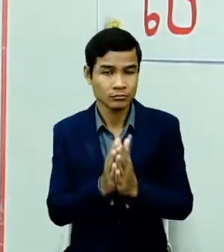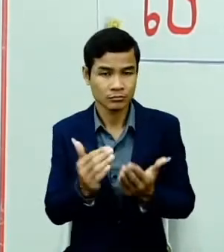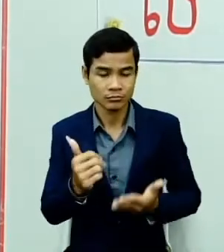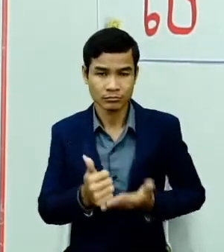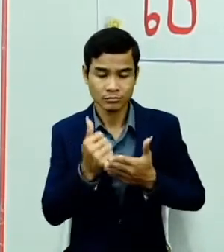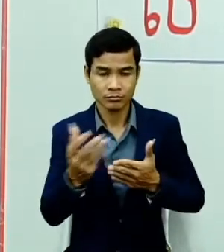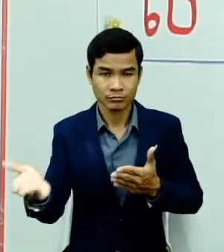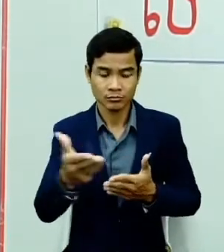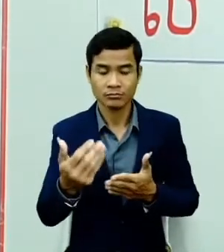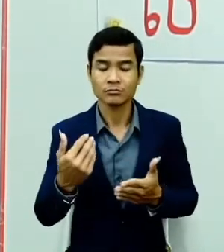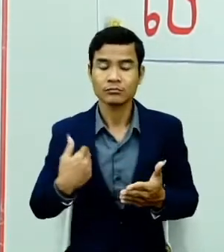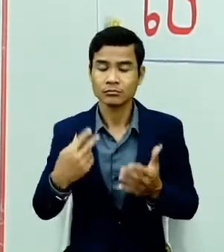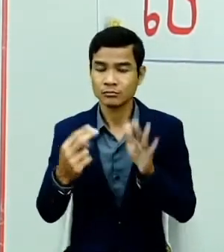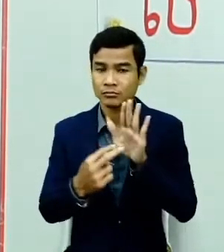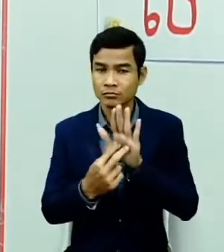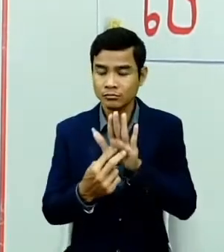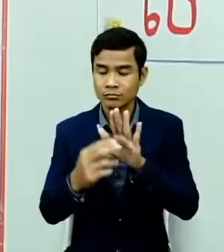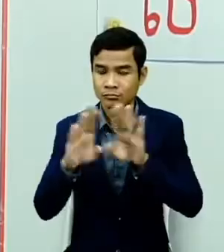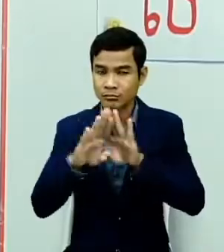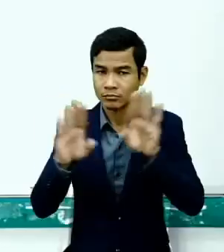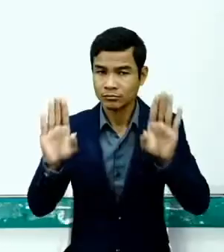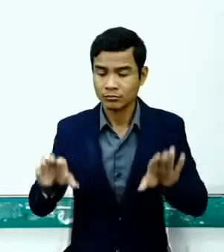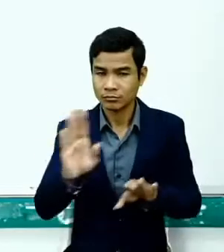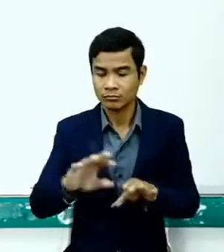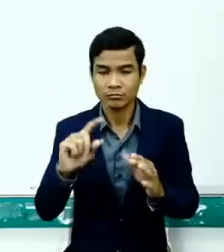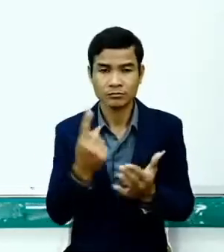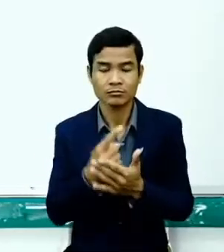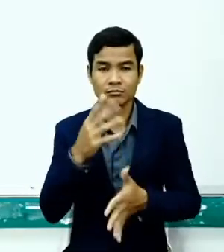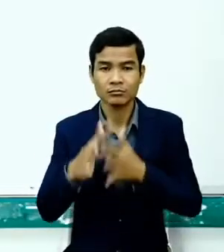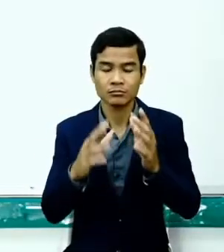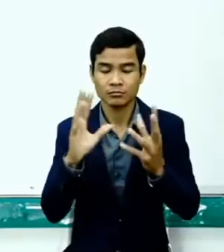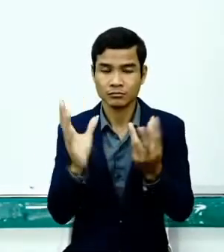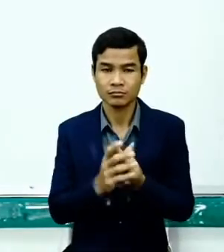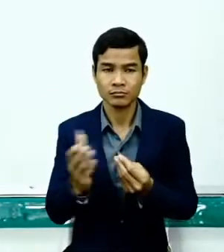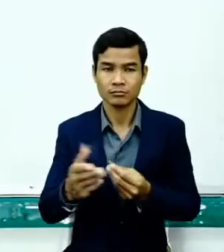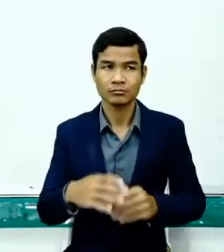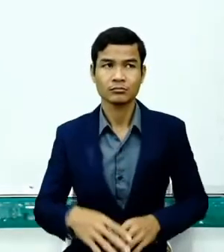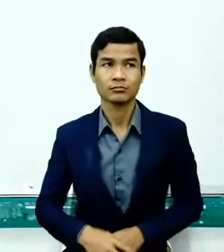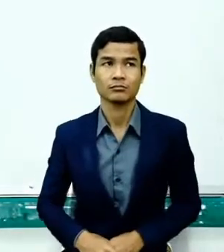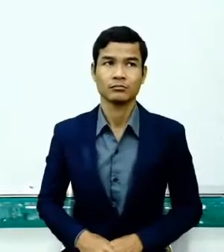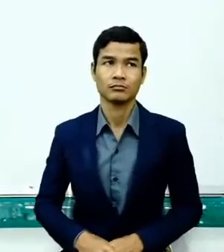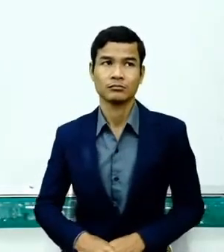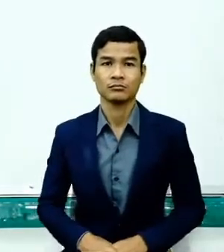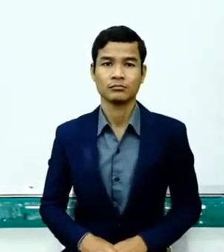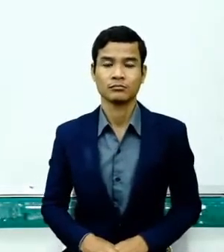ជំនួយរបស់កូនដែរបង្ហាញកូននៅលើក្ដារខៀនហើយយើងនឹងចូលរួមអានទាំងអស់គ្នា